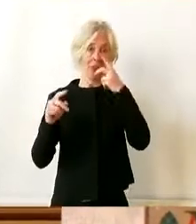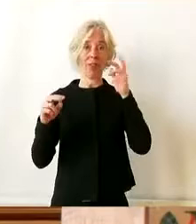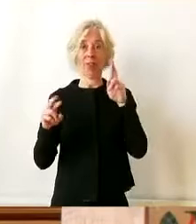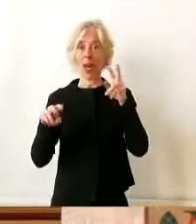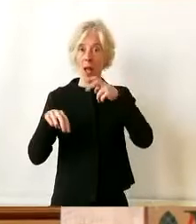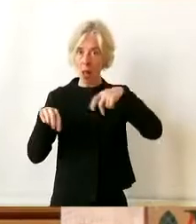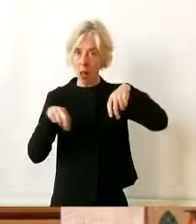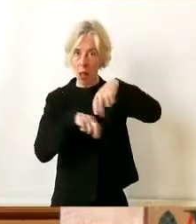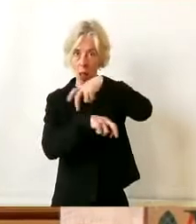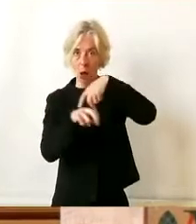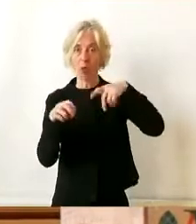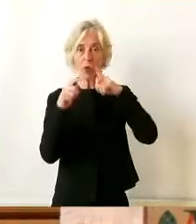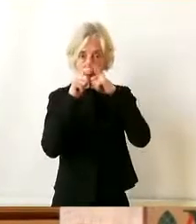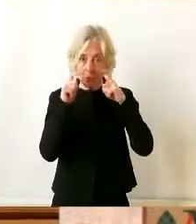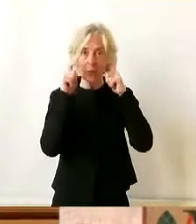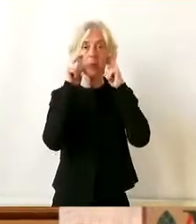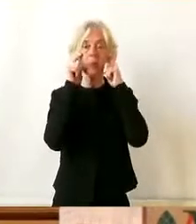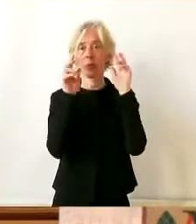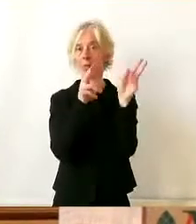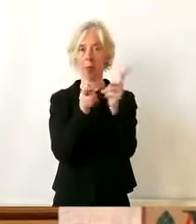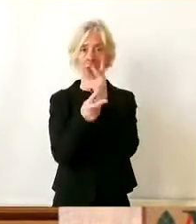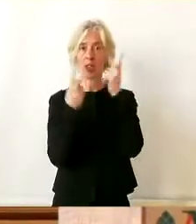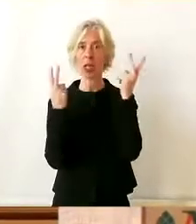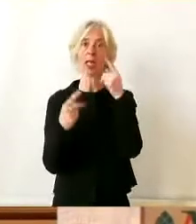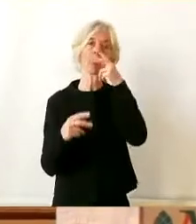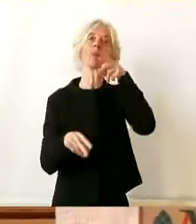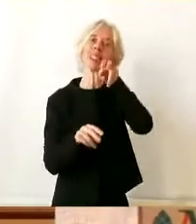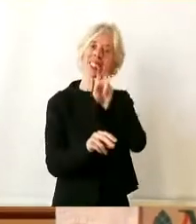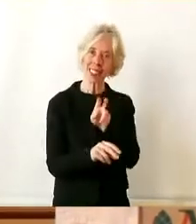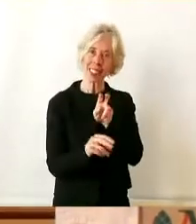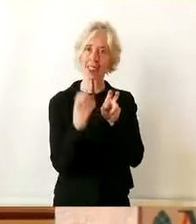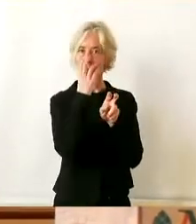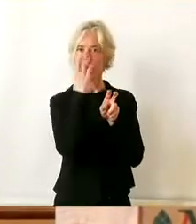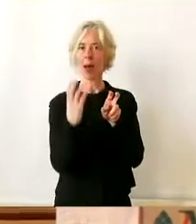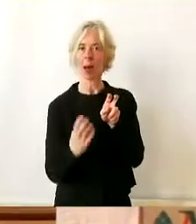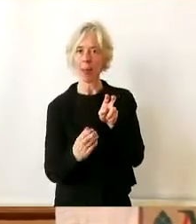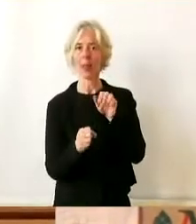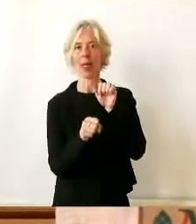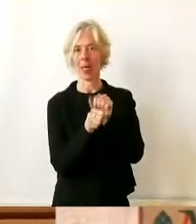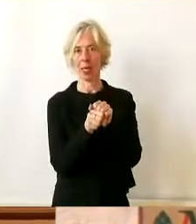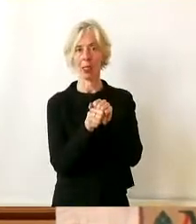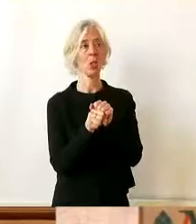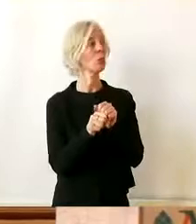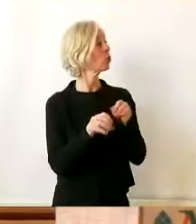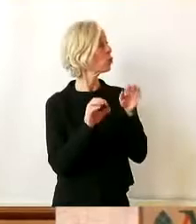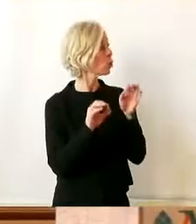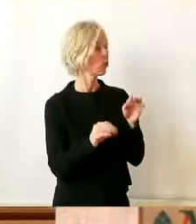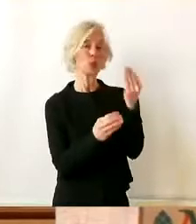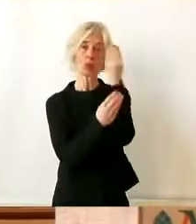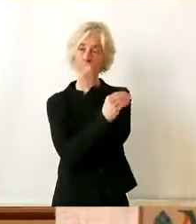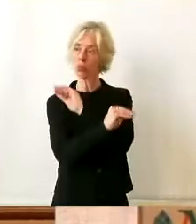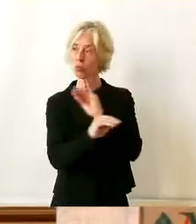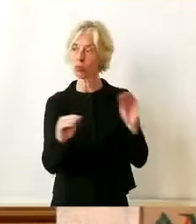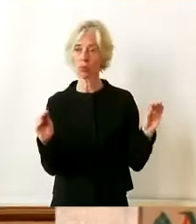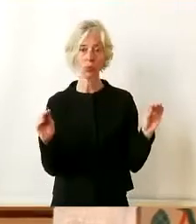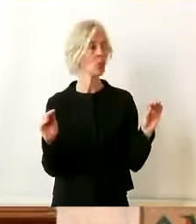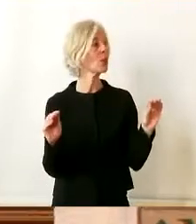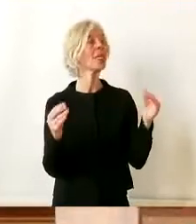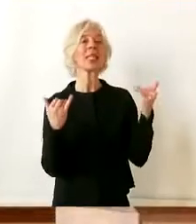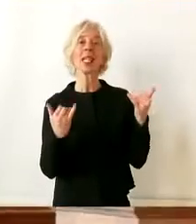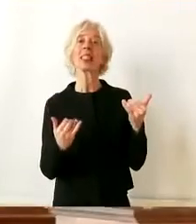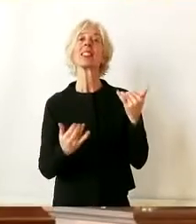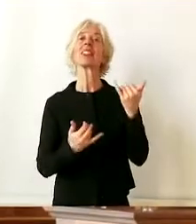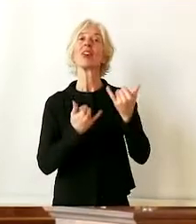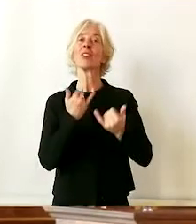selber oder wenn Sie sprechen, natürlich, sonst wird es schwierig. Das war es schon gewesen. Ich darf Frau Oberbürgermeisterin bitten,